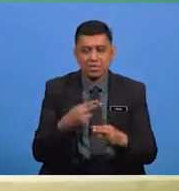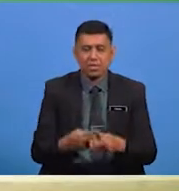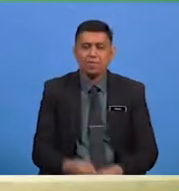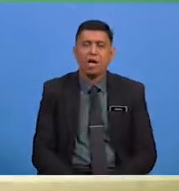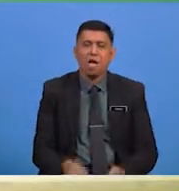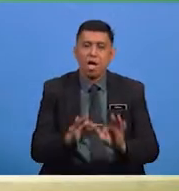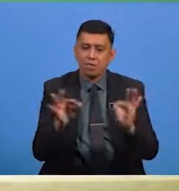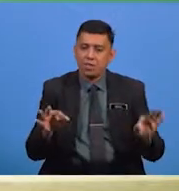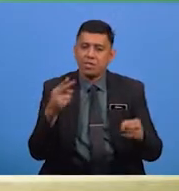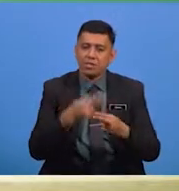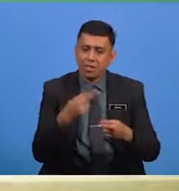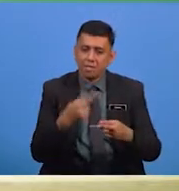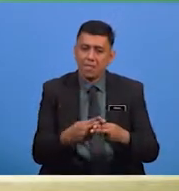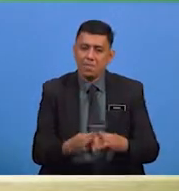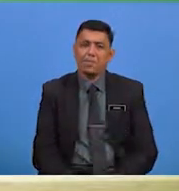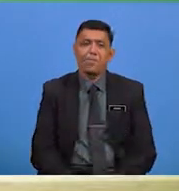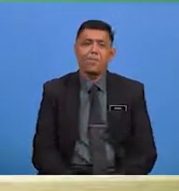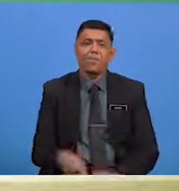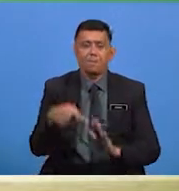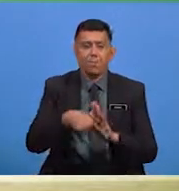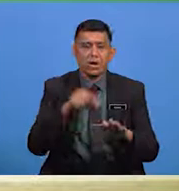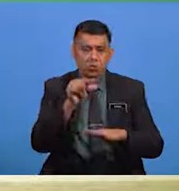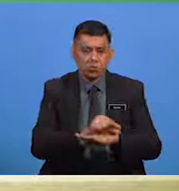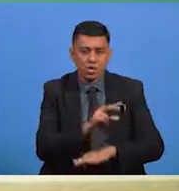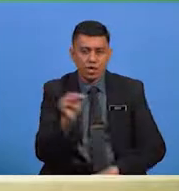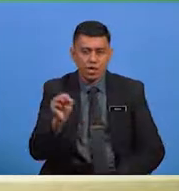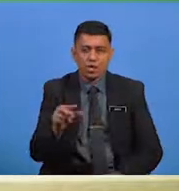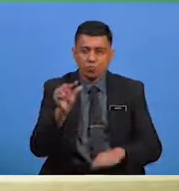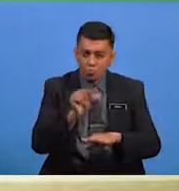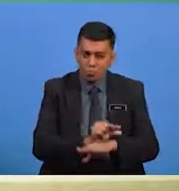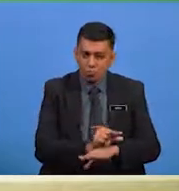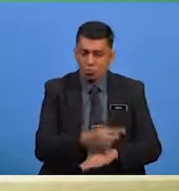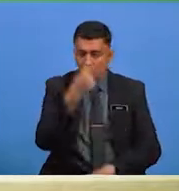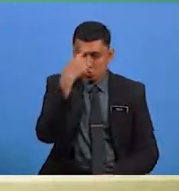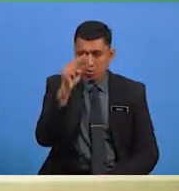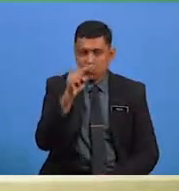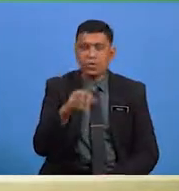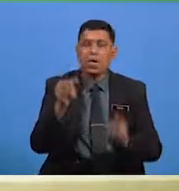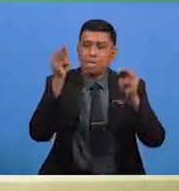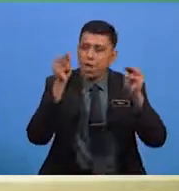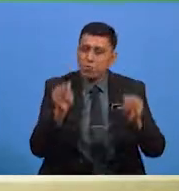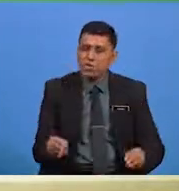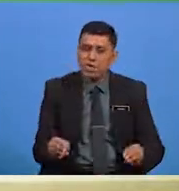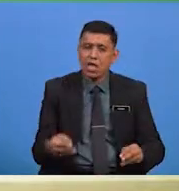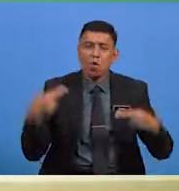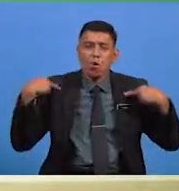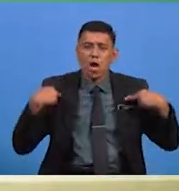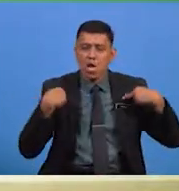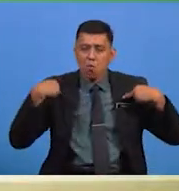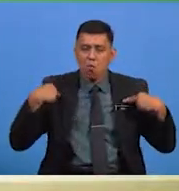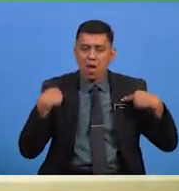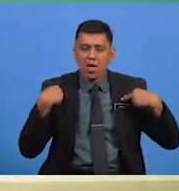Frasa nama ialah penggunaan yang digunakan untuk manusia,